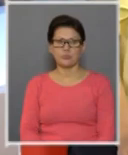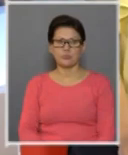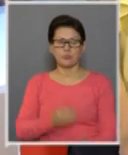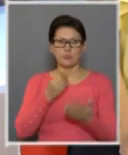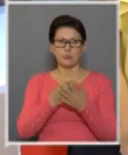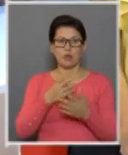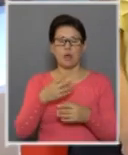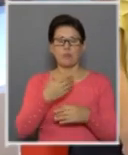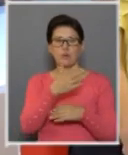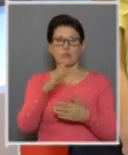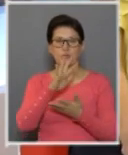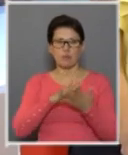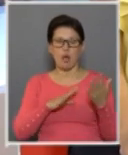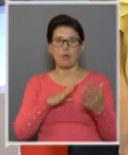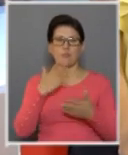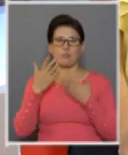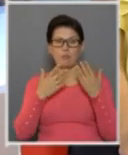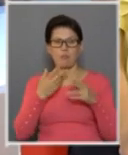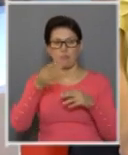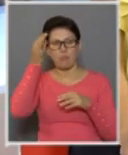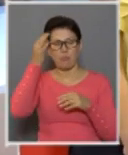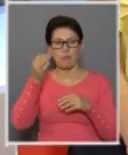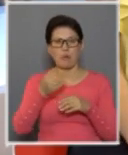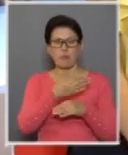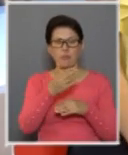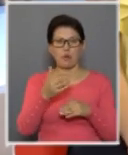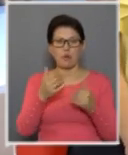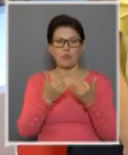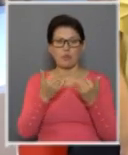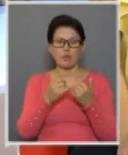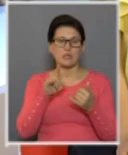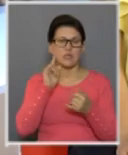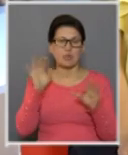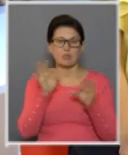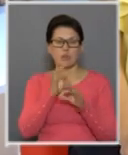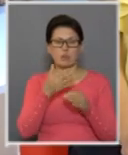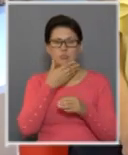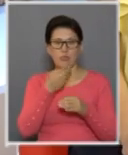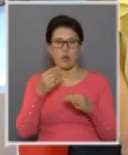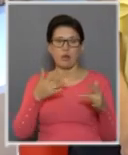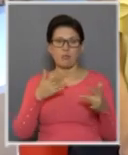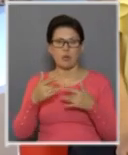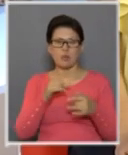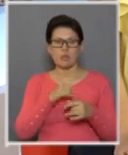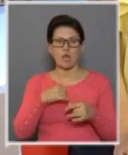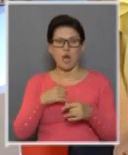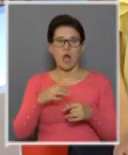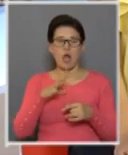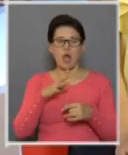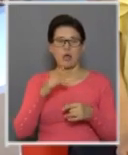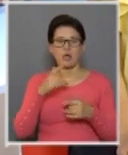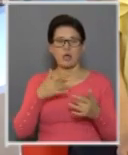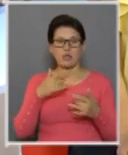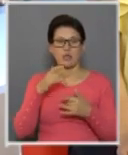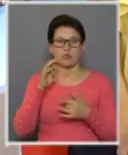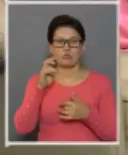Қадірменді көрермен, біз сұхбатымызды әрі қарай жалғастырамыз. Тағы да естеріңізге сала кетейік, бүгін біздің студиямызда қонақта жас әнші, сұлу әнші, өзі көрікті актриса